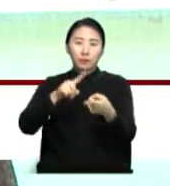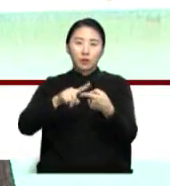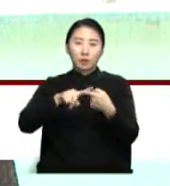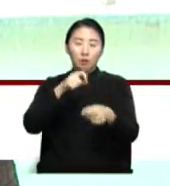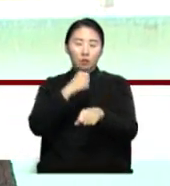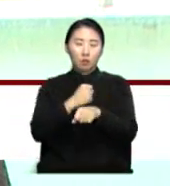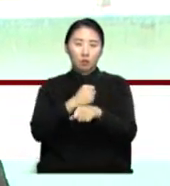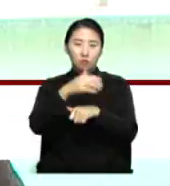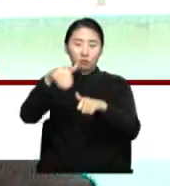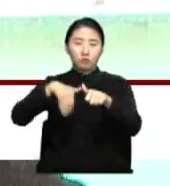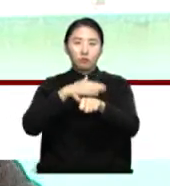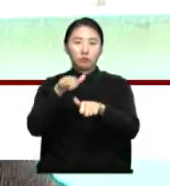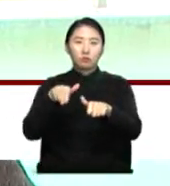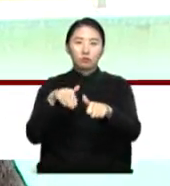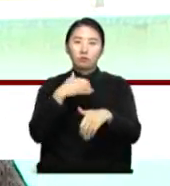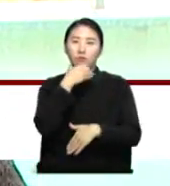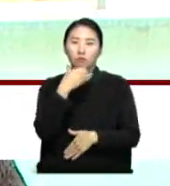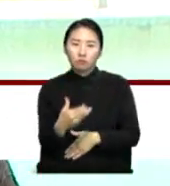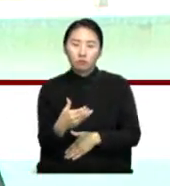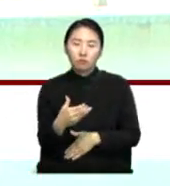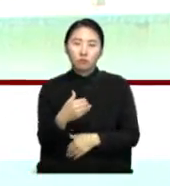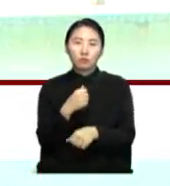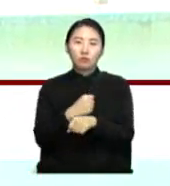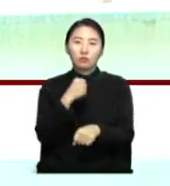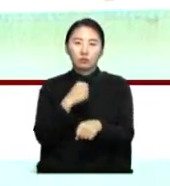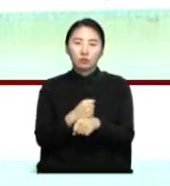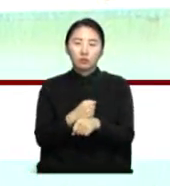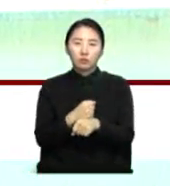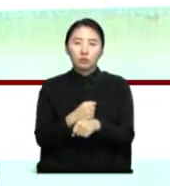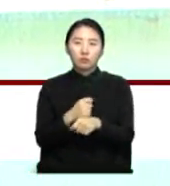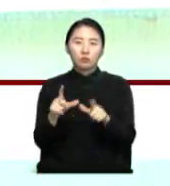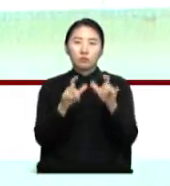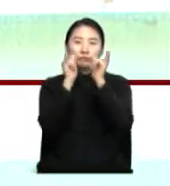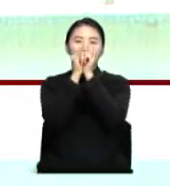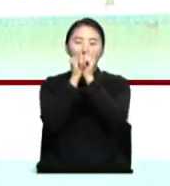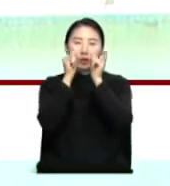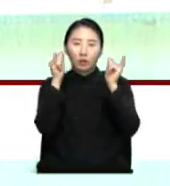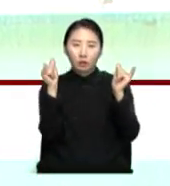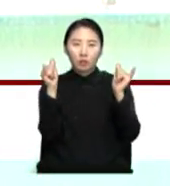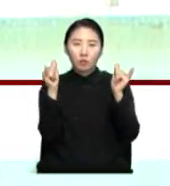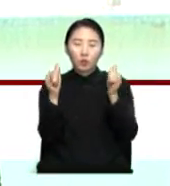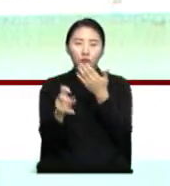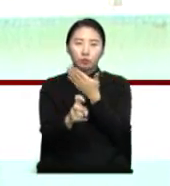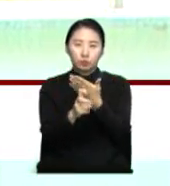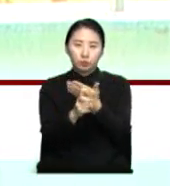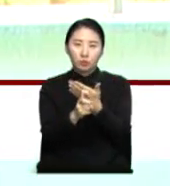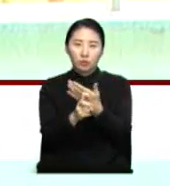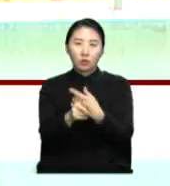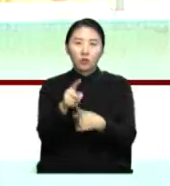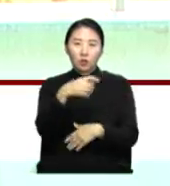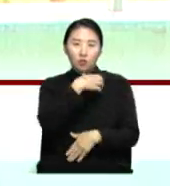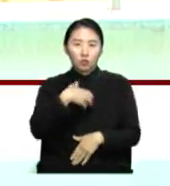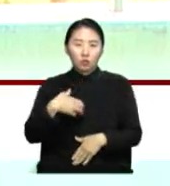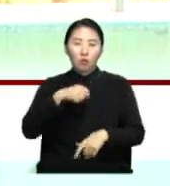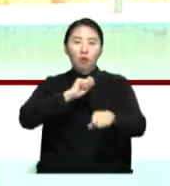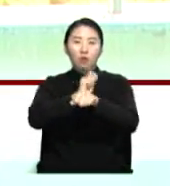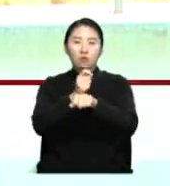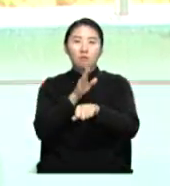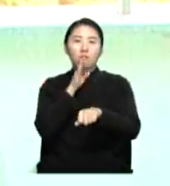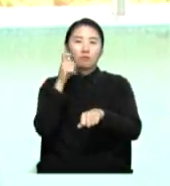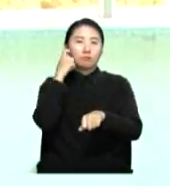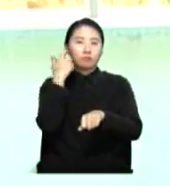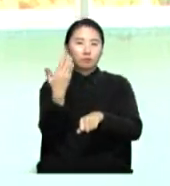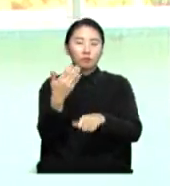있다는 구청이 저희들 속이고 기만하고 저희들 주민들의 불법을 저지르고 이게 지금 구청입니까 행정입니까?